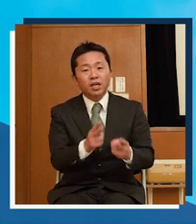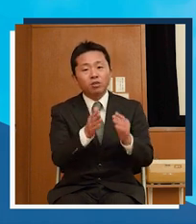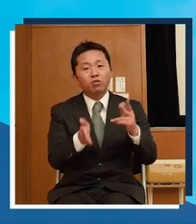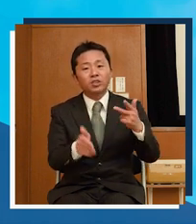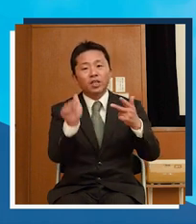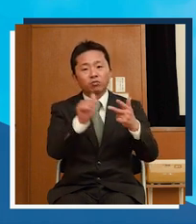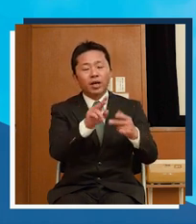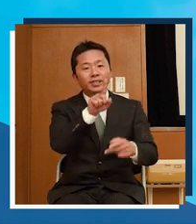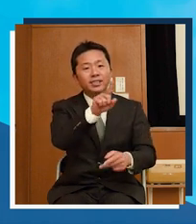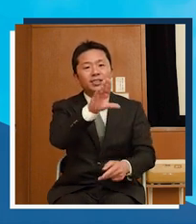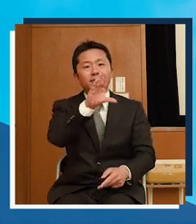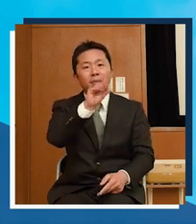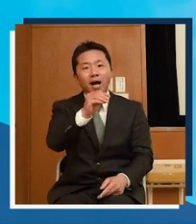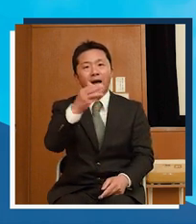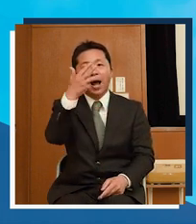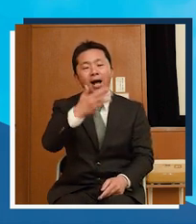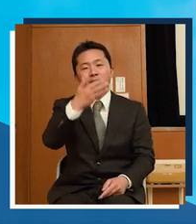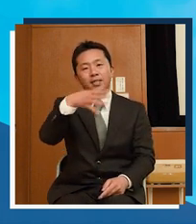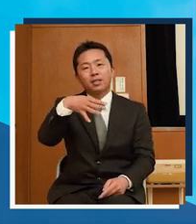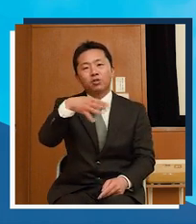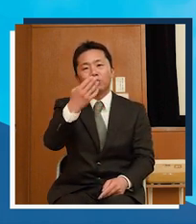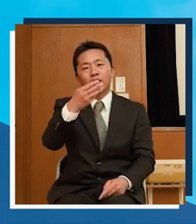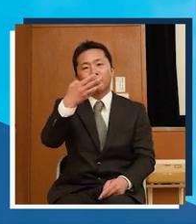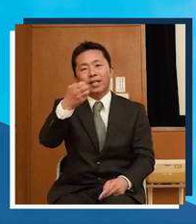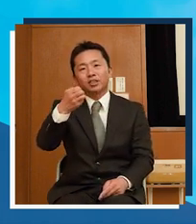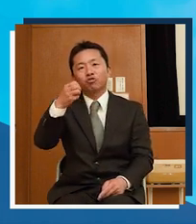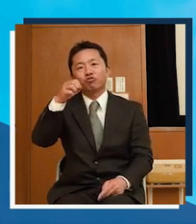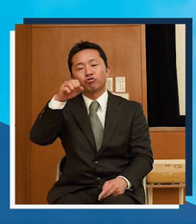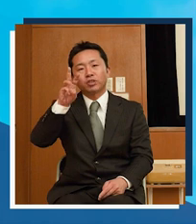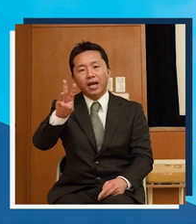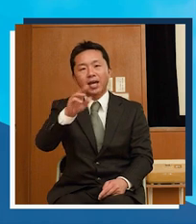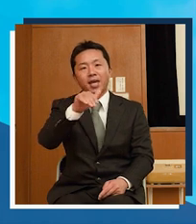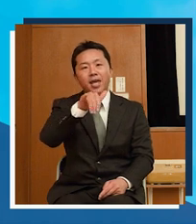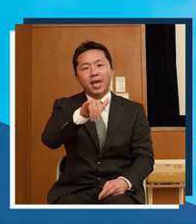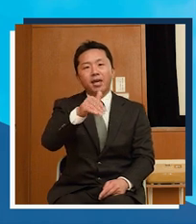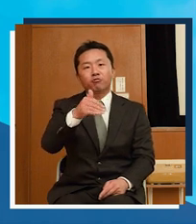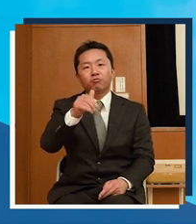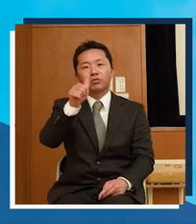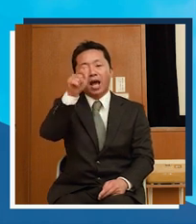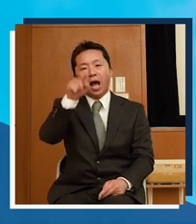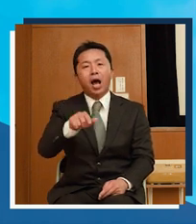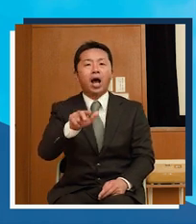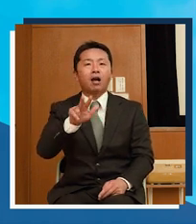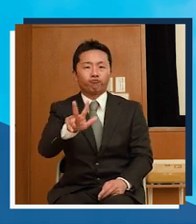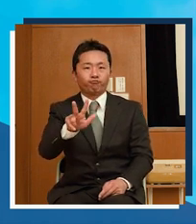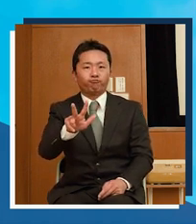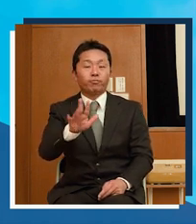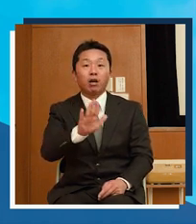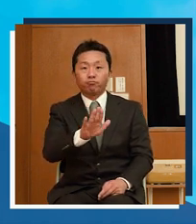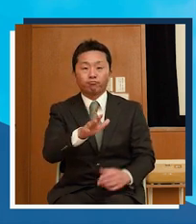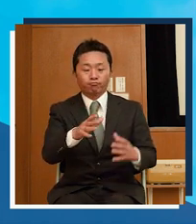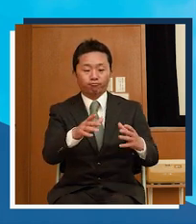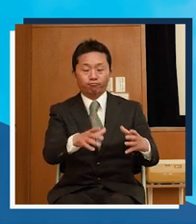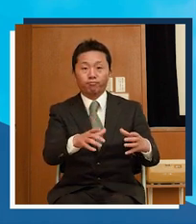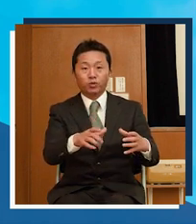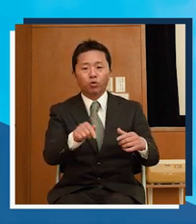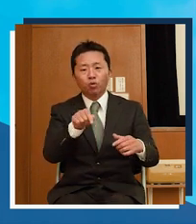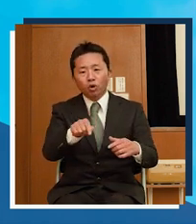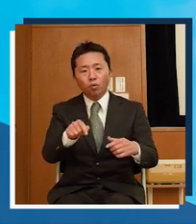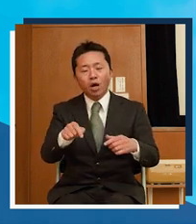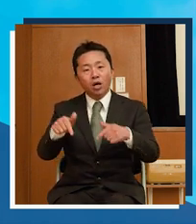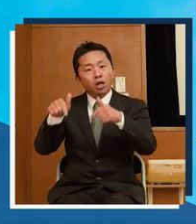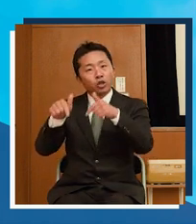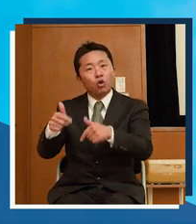約1万8000ヘクタールおよそ1万8000ヘクタールですねこれは京都市の